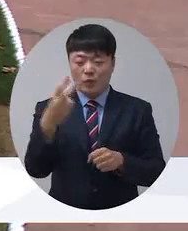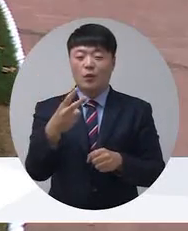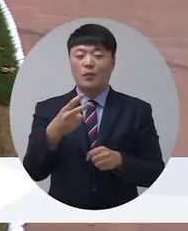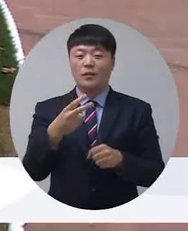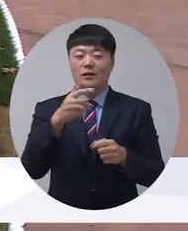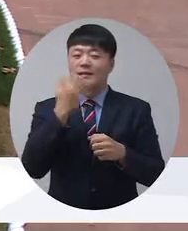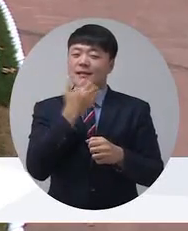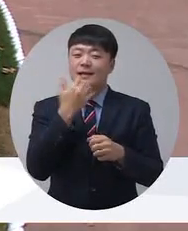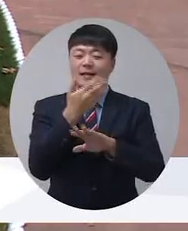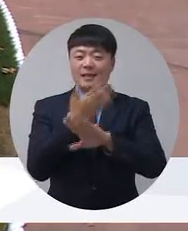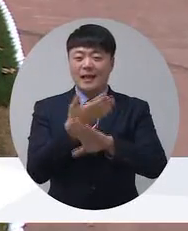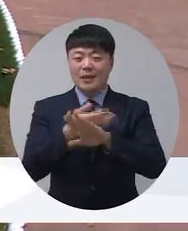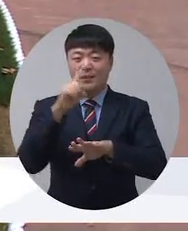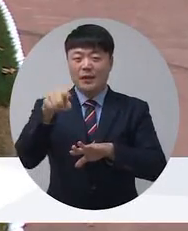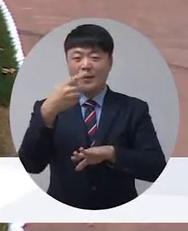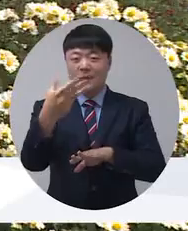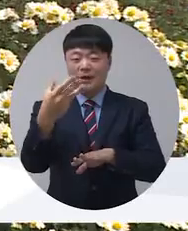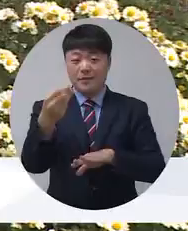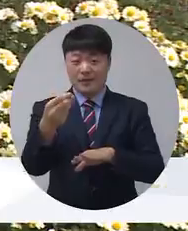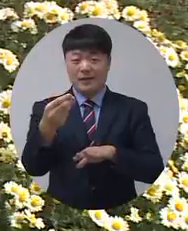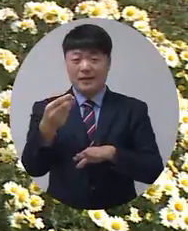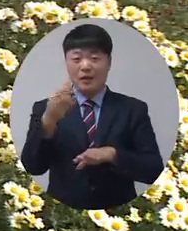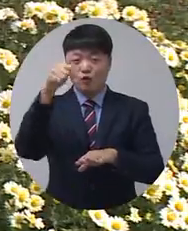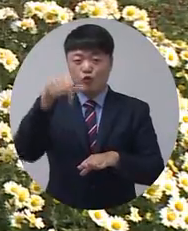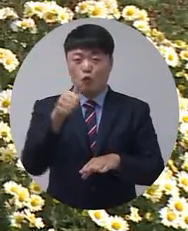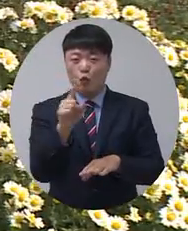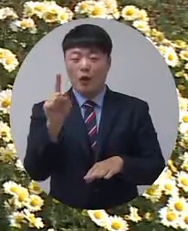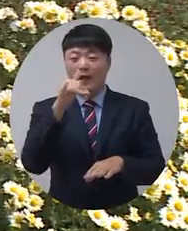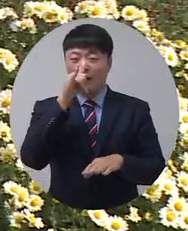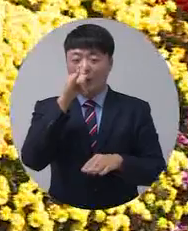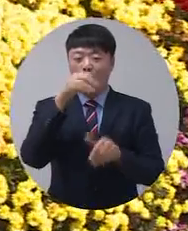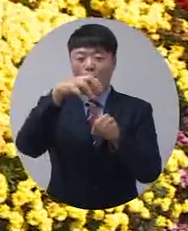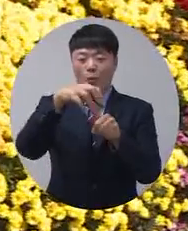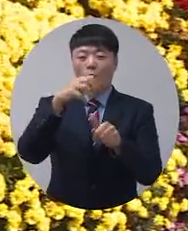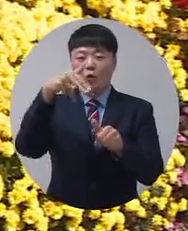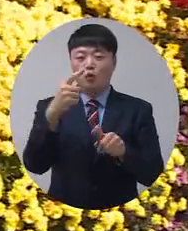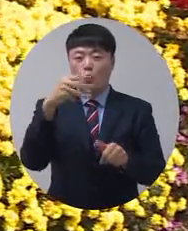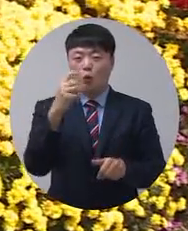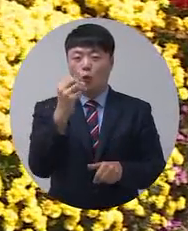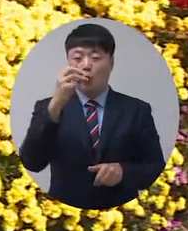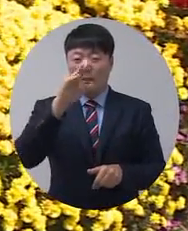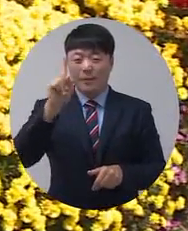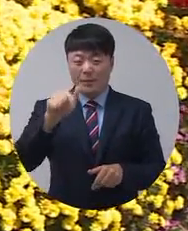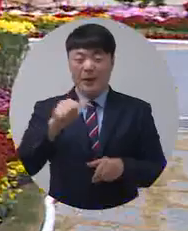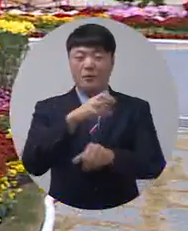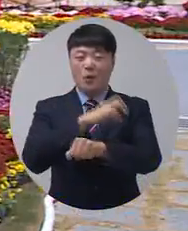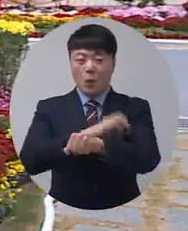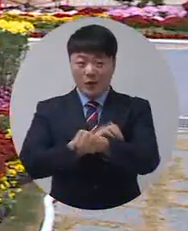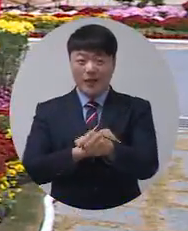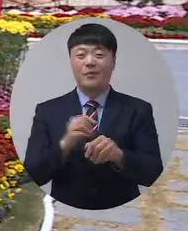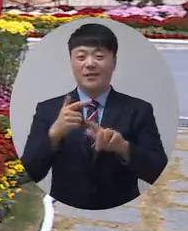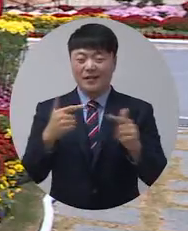송이 국화를 전시하고 있으며 생태 터널을 만들어 관상용 호박, 조롱밥, 뱀, 오이 등